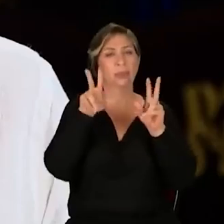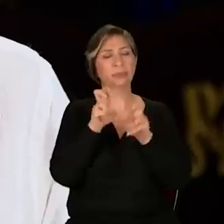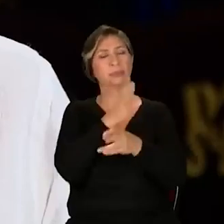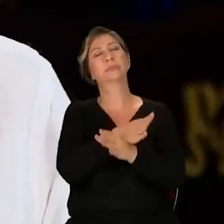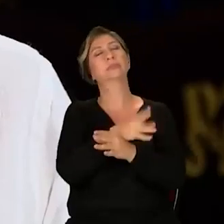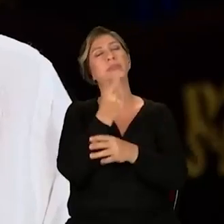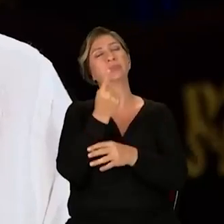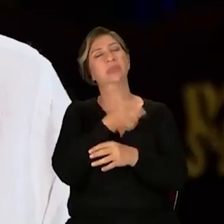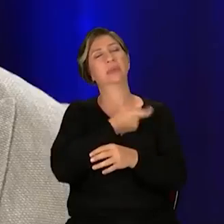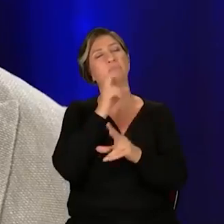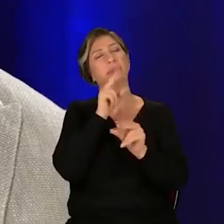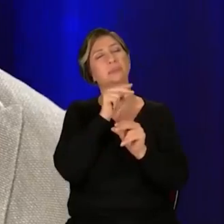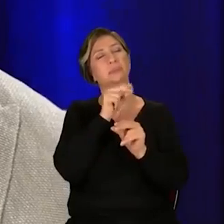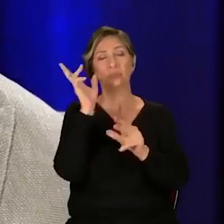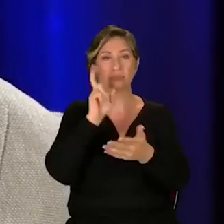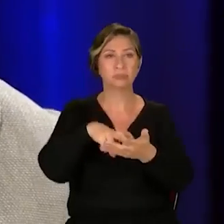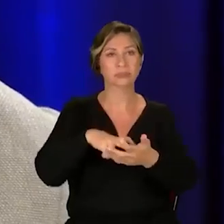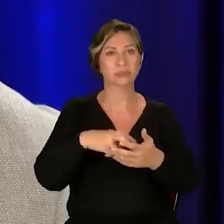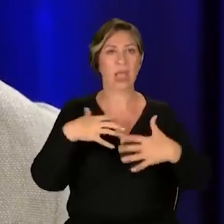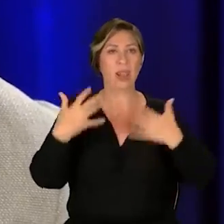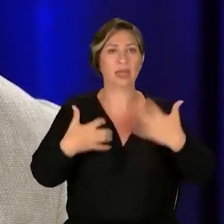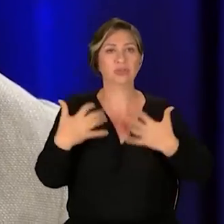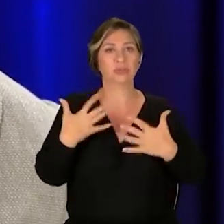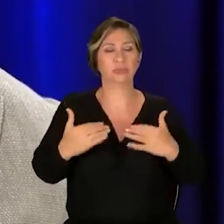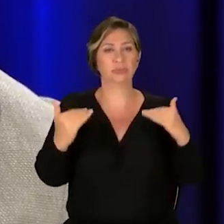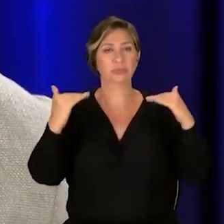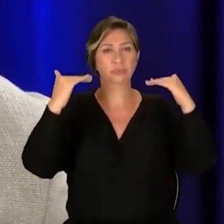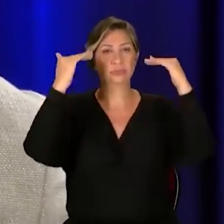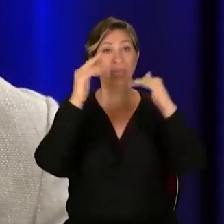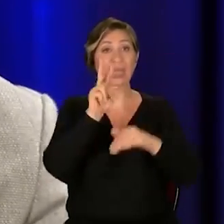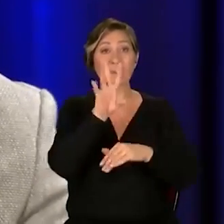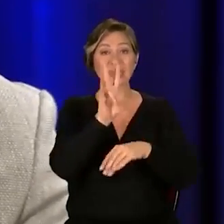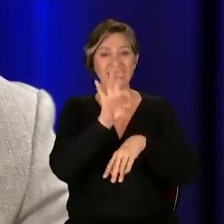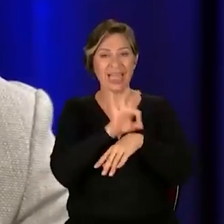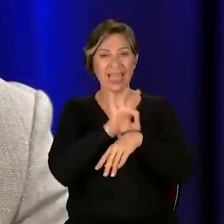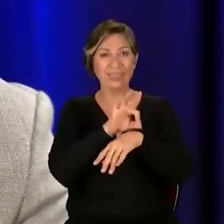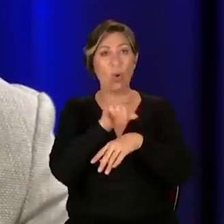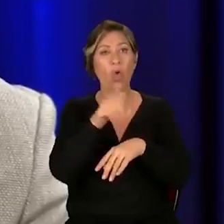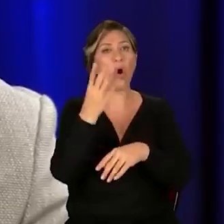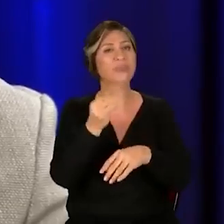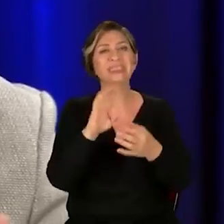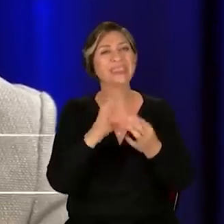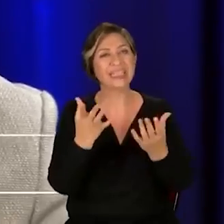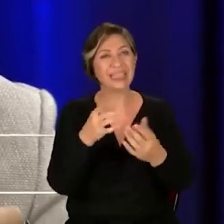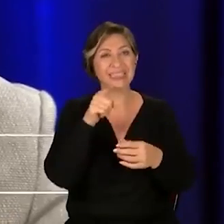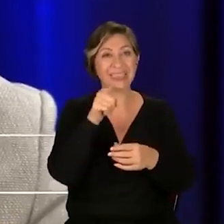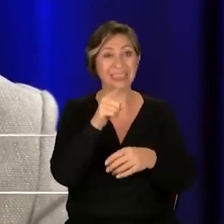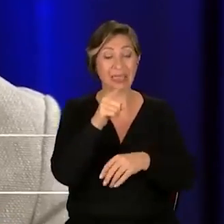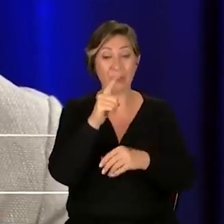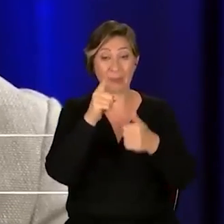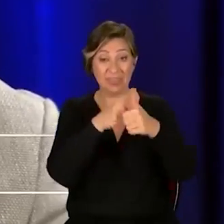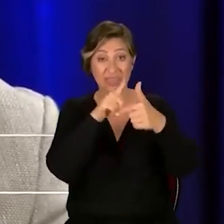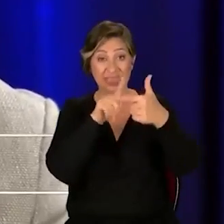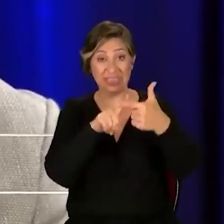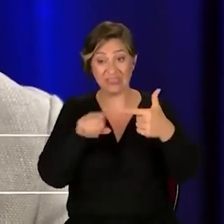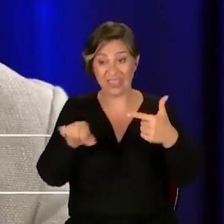önce bu dediğiniz şekerlemenin yapılması gerekiyor. Oradaki 25 dakikadaki sürenin öyle olmasının sebebi de sizi birinci ve